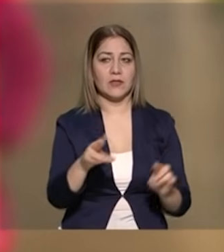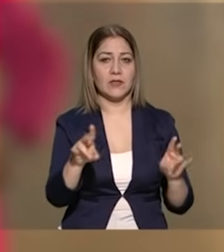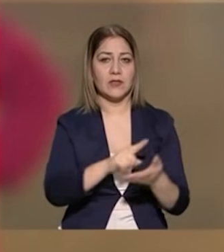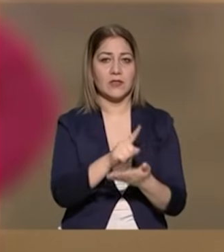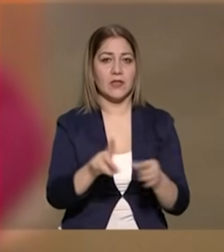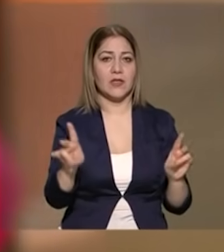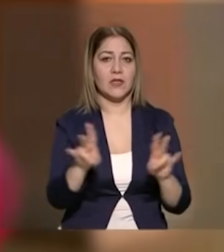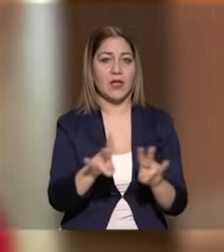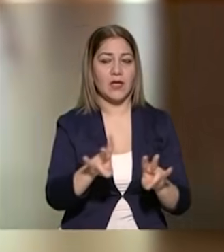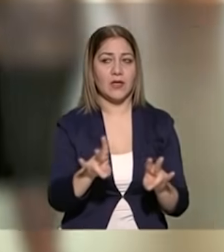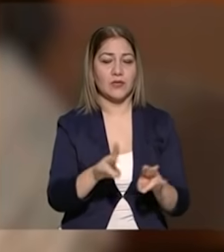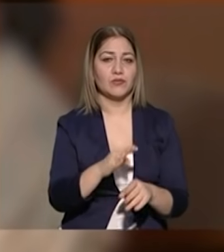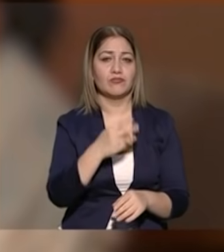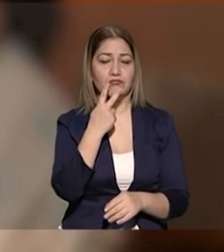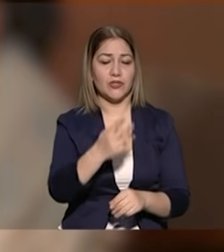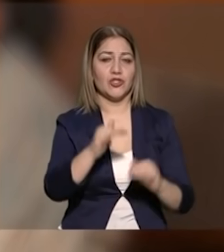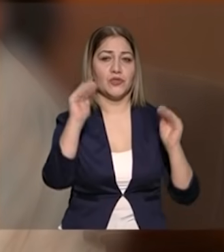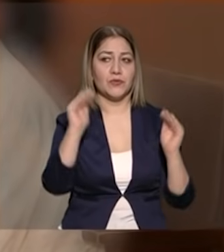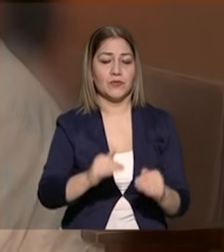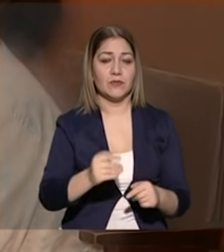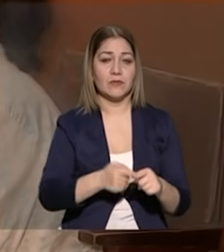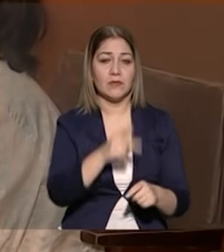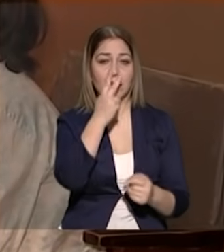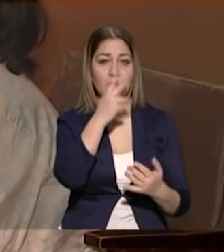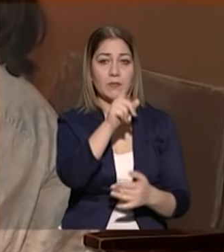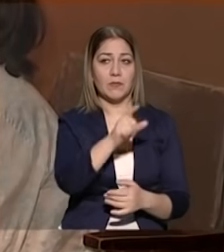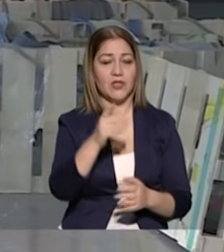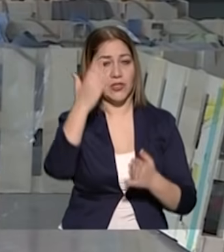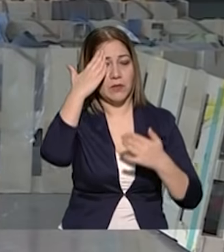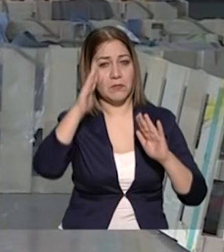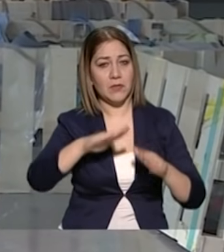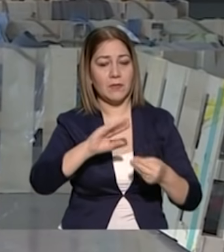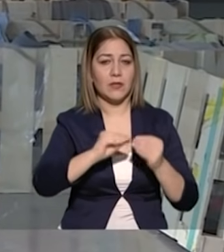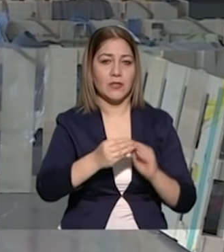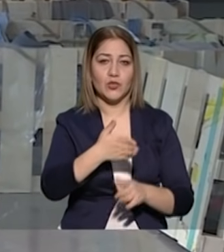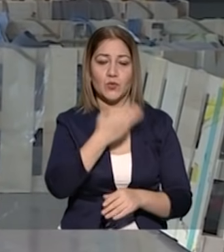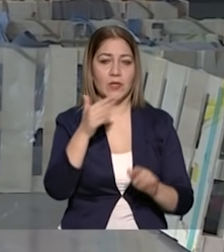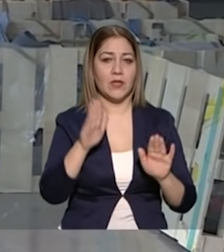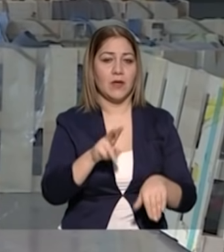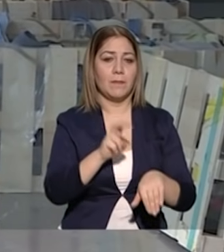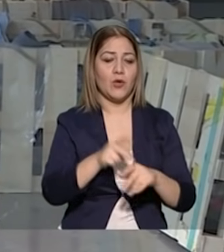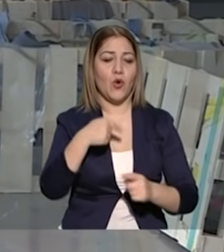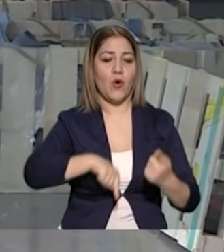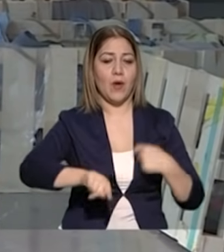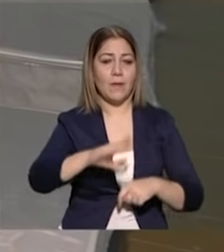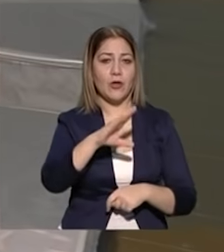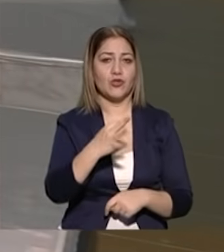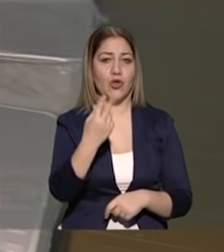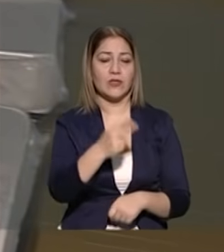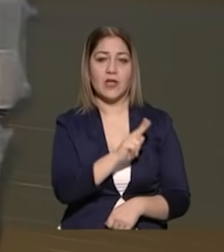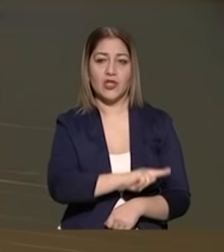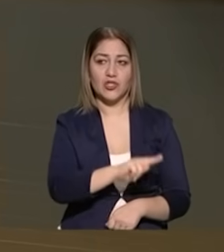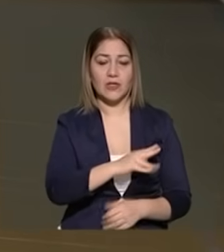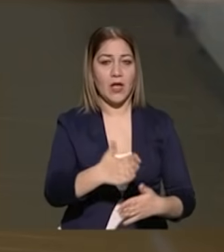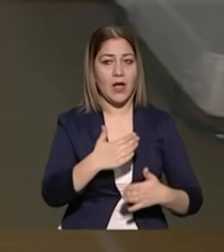հարցերի նախարարության աշխատակիցը, ինչը վկայում է, որ մարդիկ գիշերակացի խնդիր չունեն։ Բժիշկներ, հոգեբաններ, սոցիալական